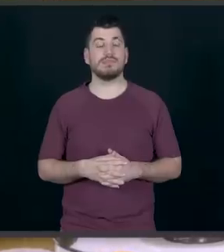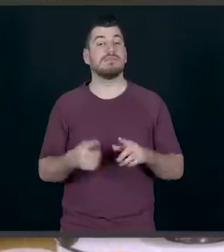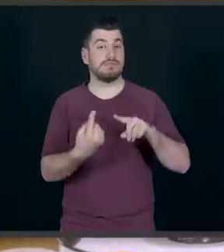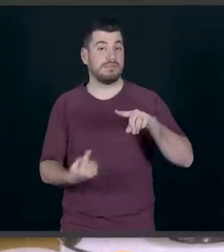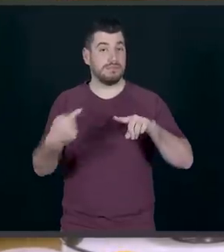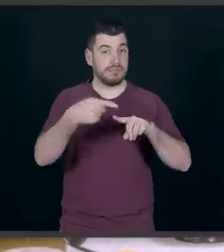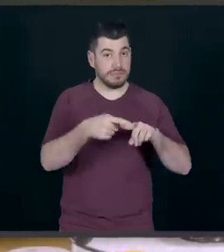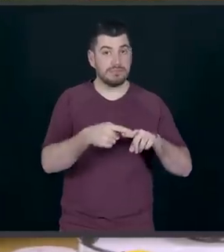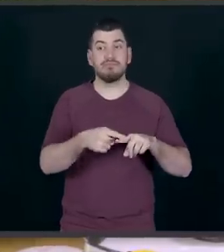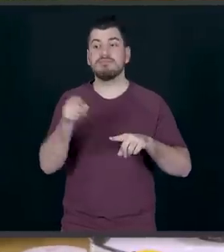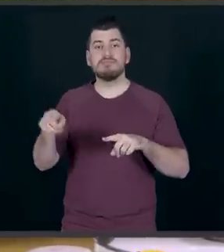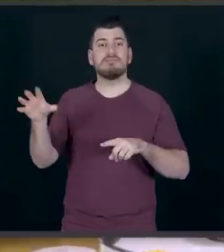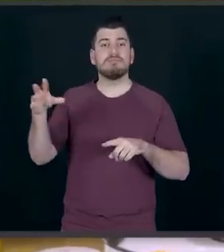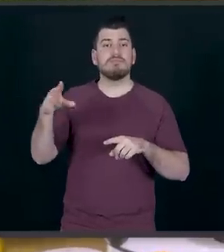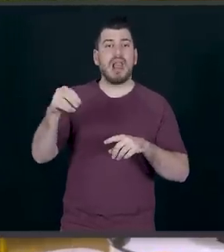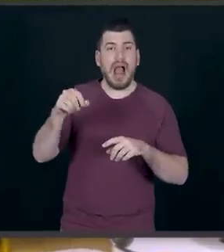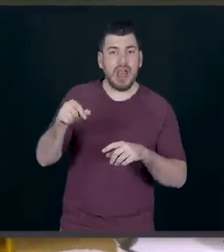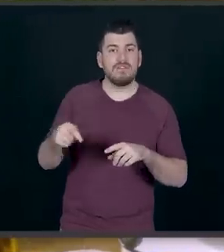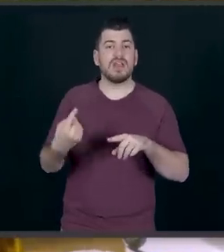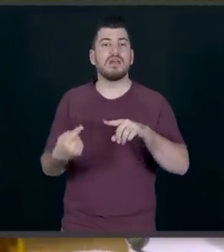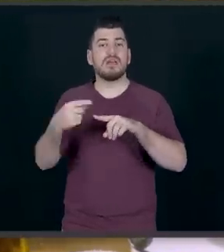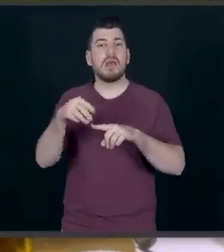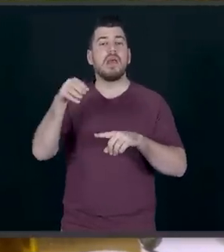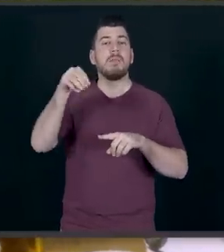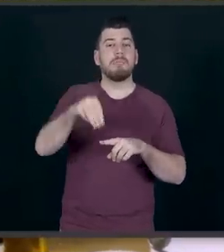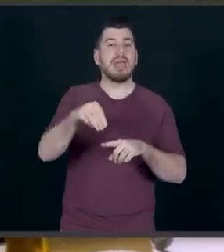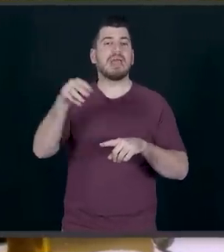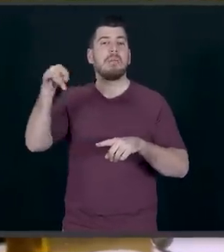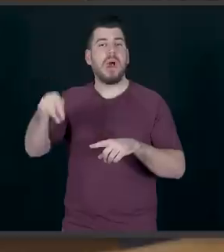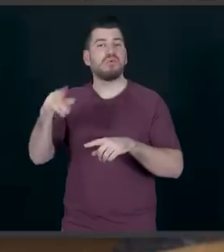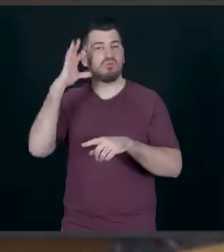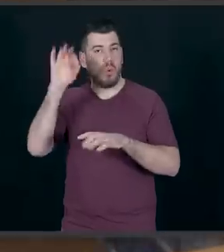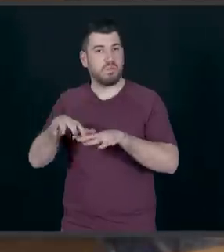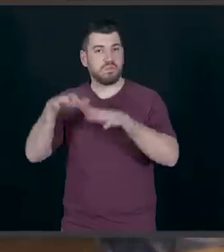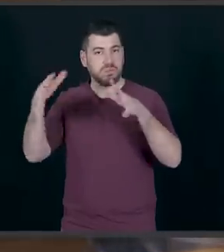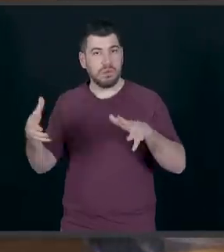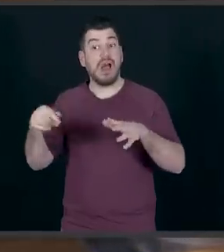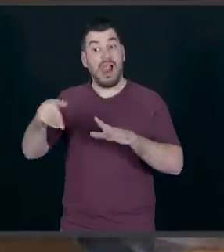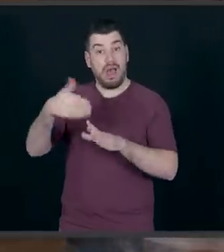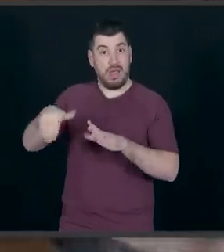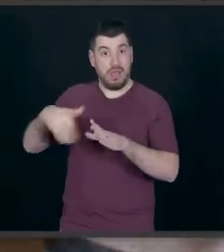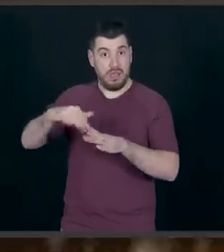Προσθέτουμε όλο το αλεύρι μαζί με το baking powder αφού πρώτα το ανακατέψουμε.